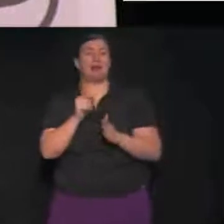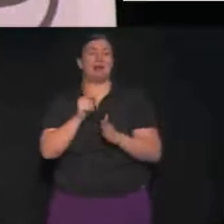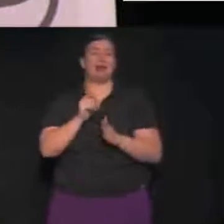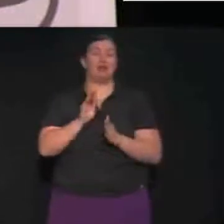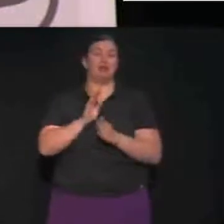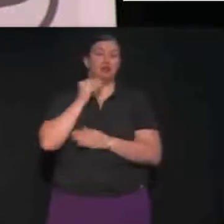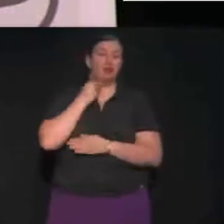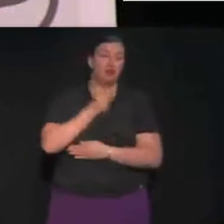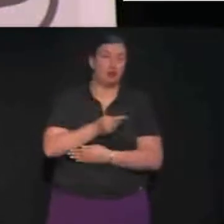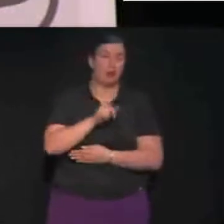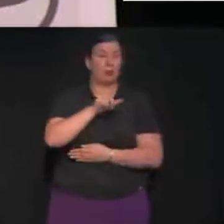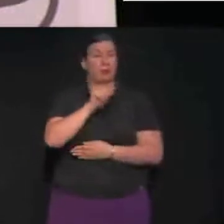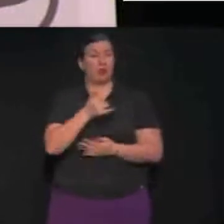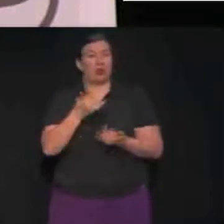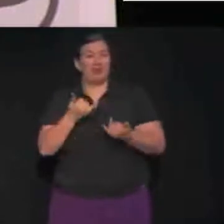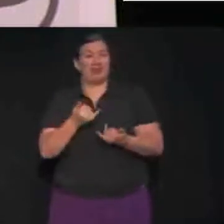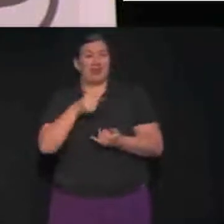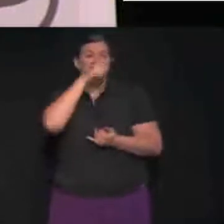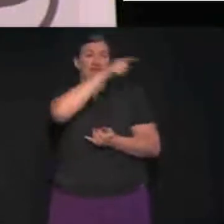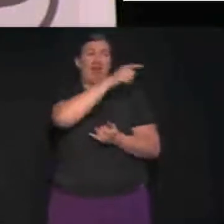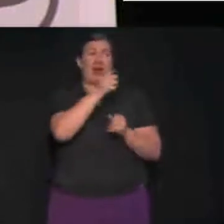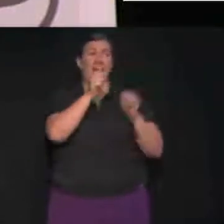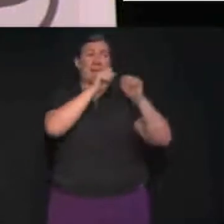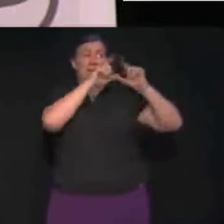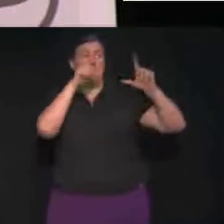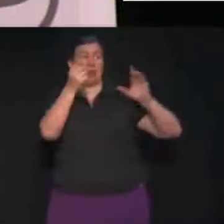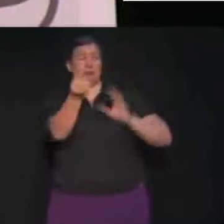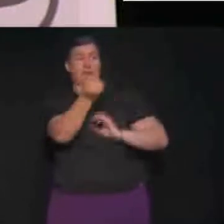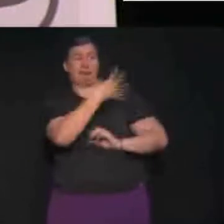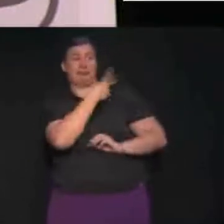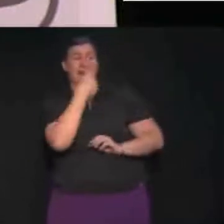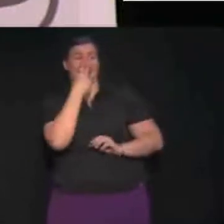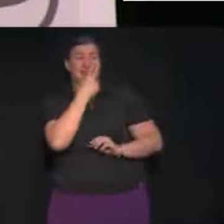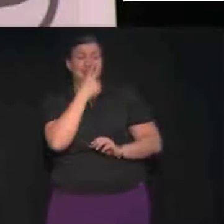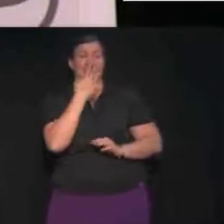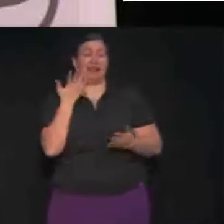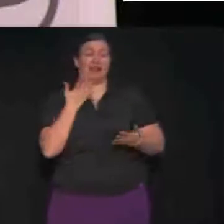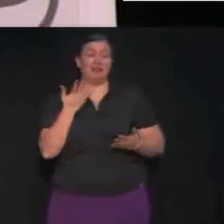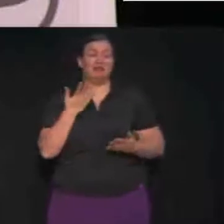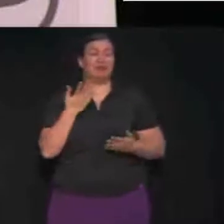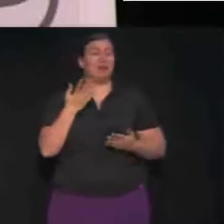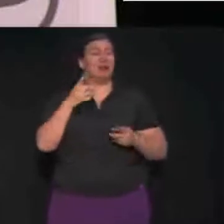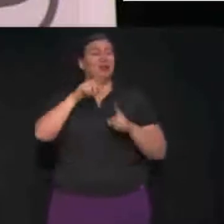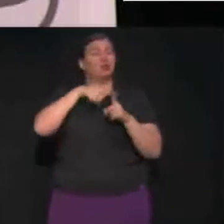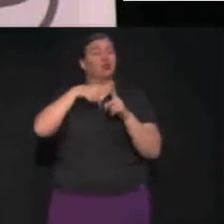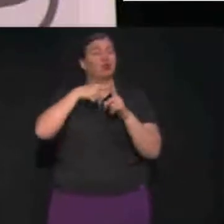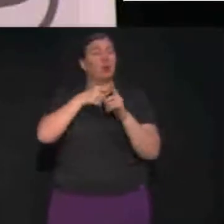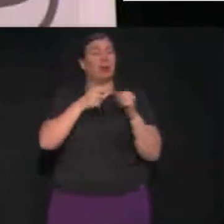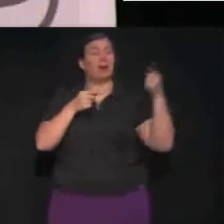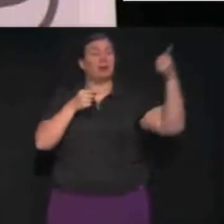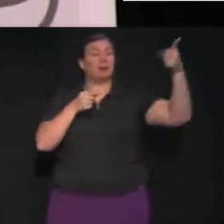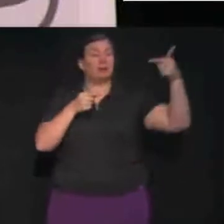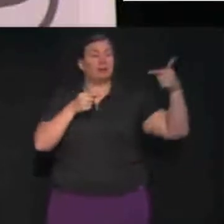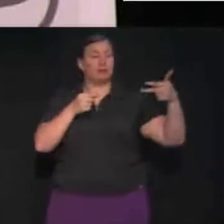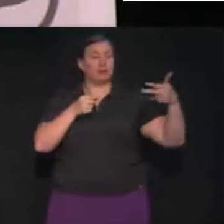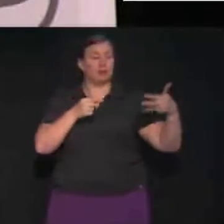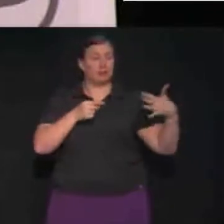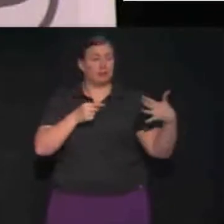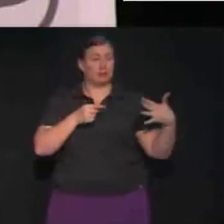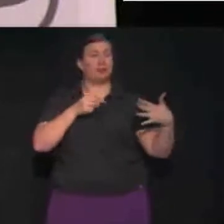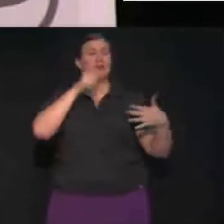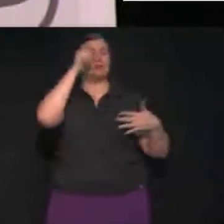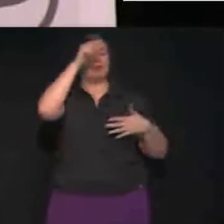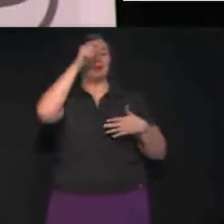auf dem Beamer müsste die jetzt sehen wie die Nummern zugeordnet sind wo ihr ein Kreuz machen